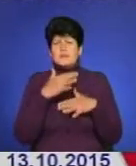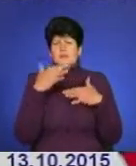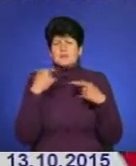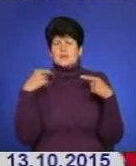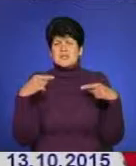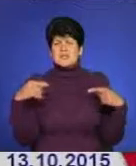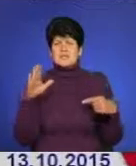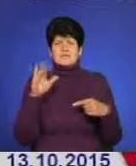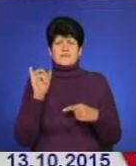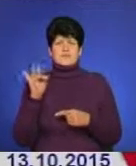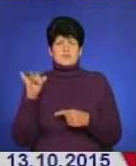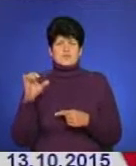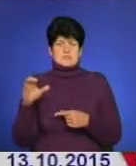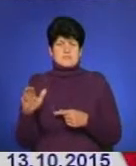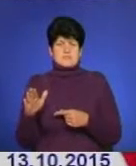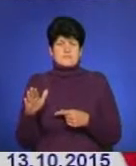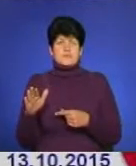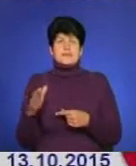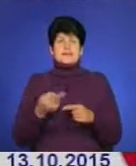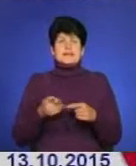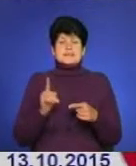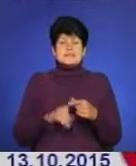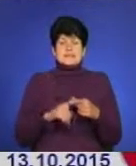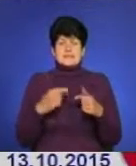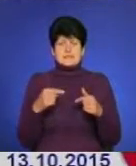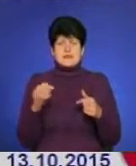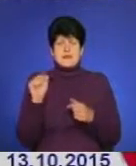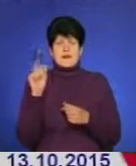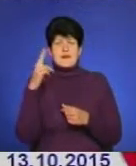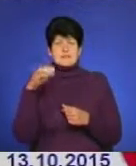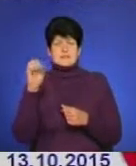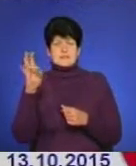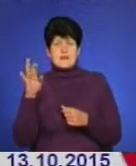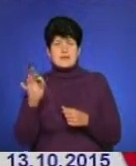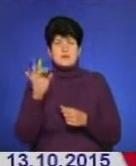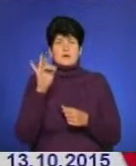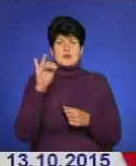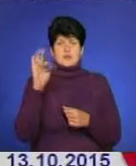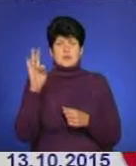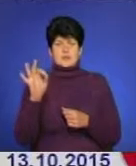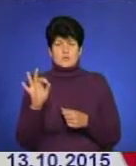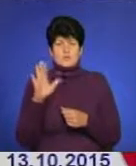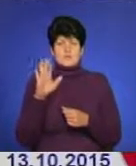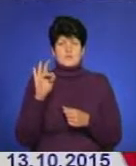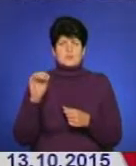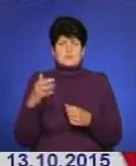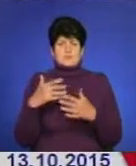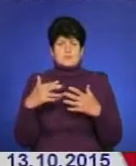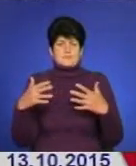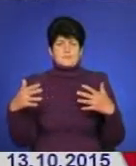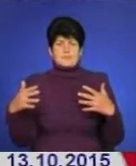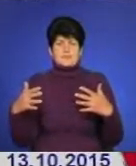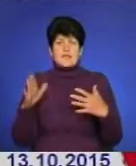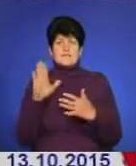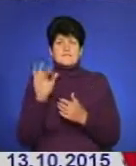інших вірусів. Це і найрозмаїтіші аденовіруси, риновіруси, РС-віруси і так далі і тому подібне.